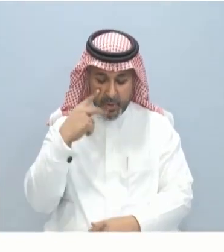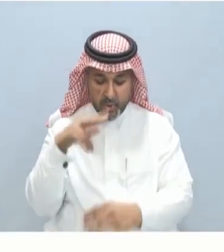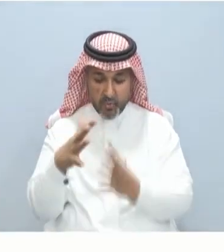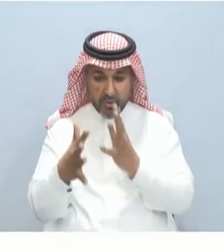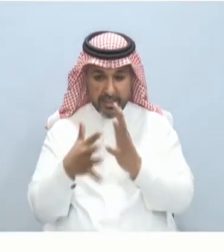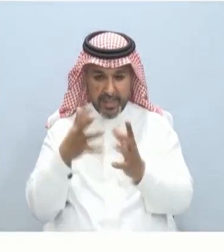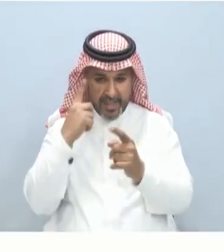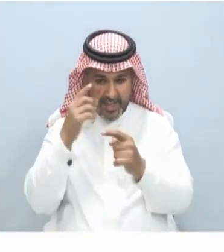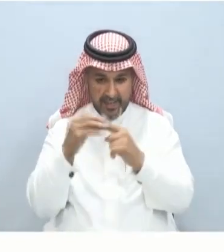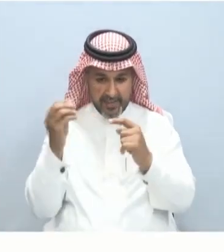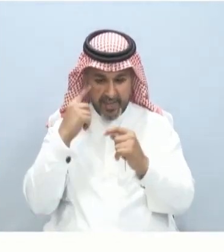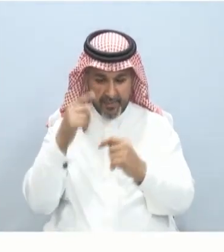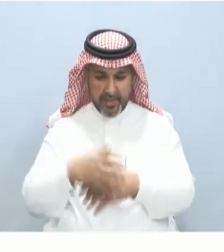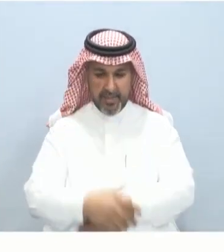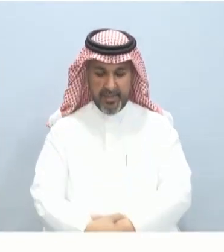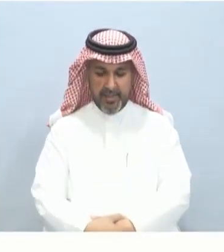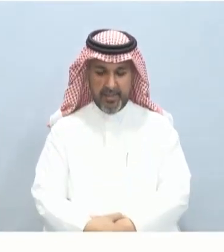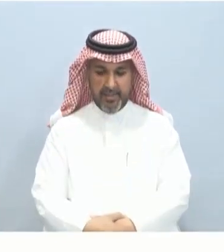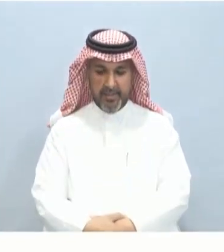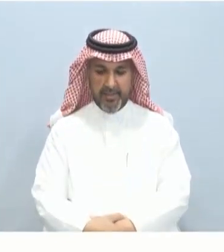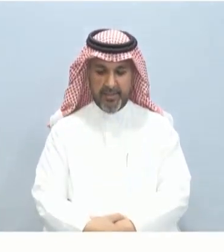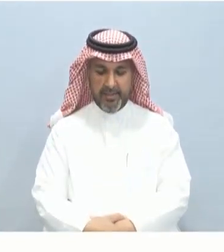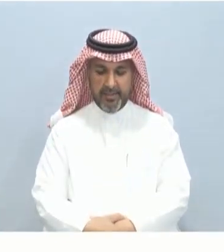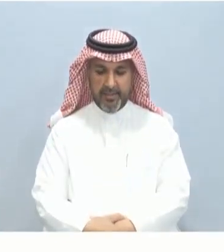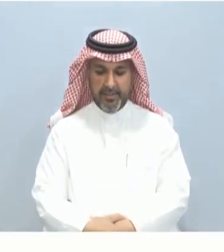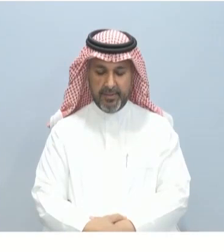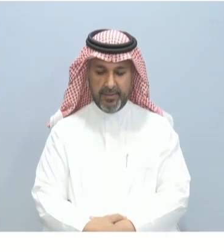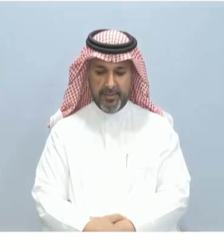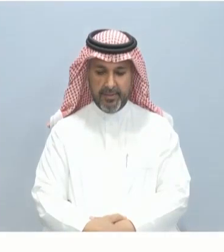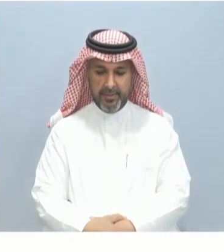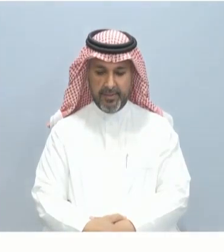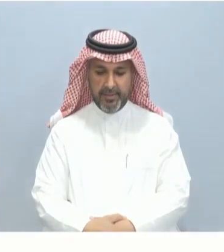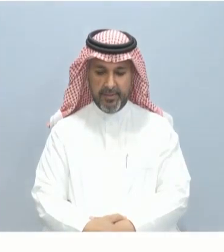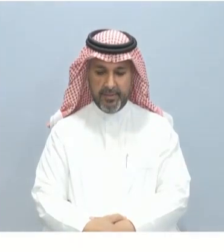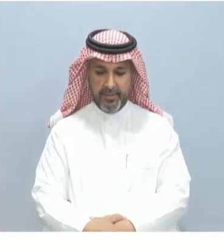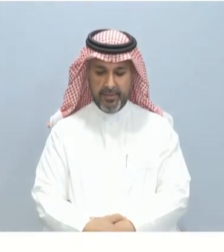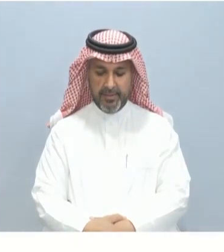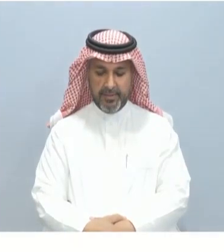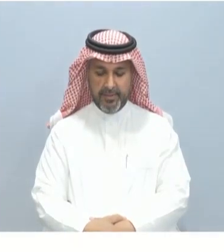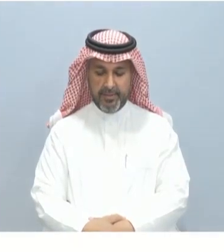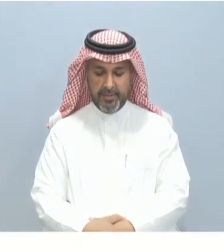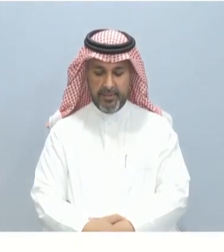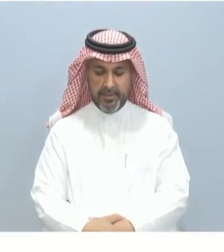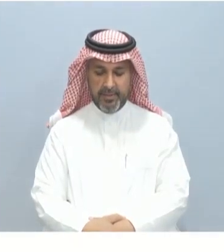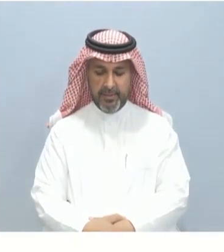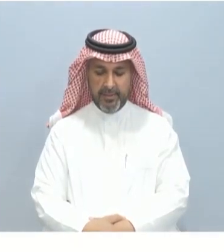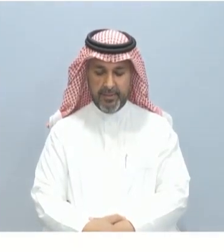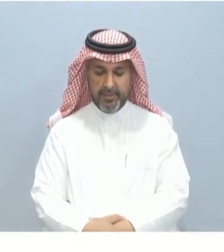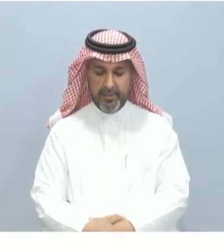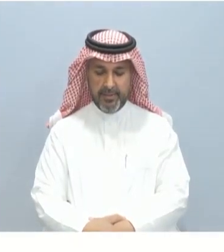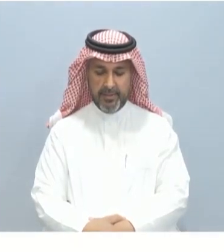الحد الاوسط سالب اما لو كانت موجبه ستصبح موجبه اذا حولناها الى مربع كامل